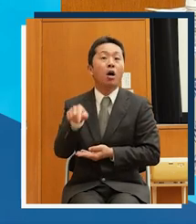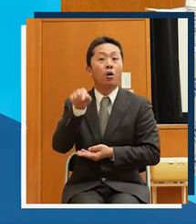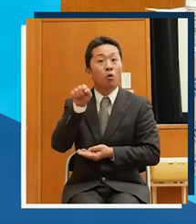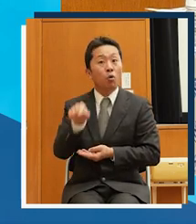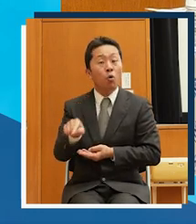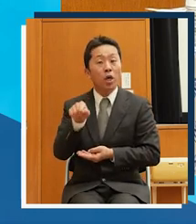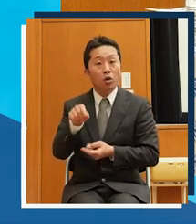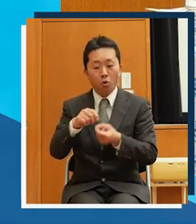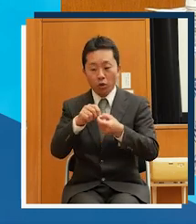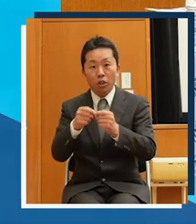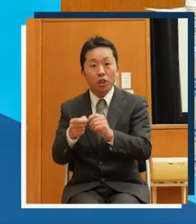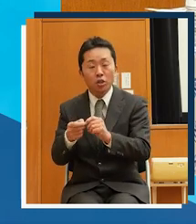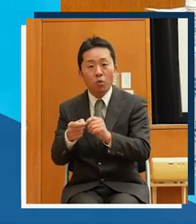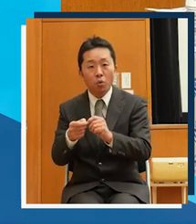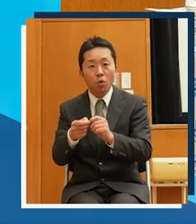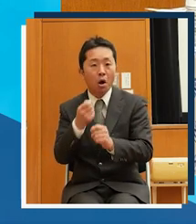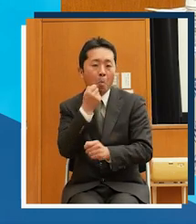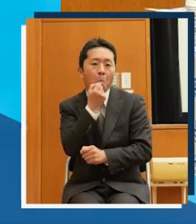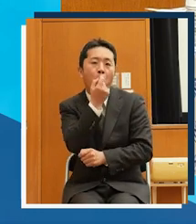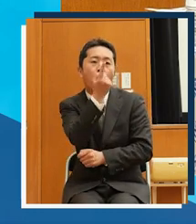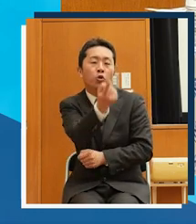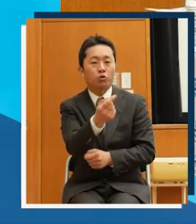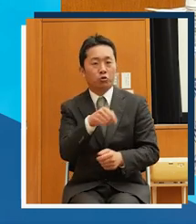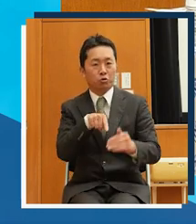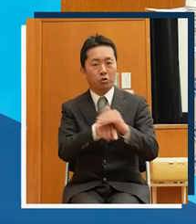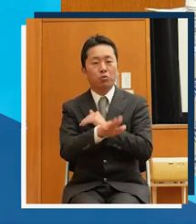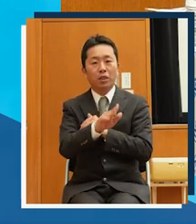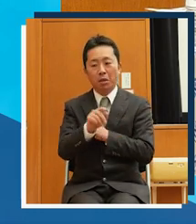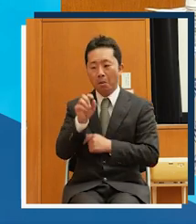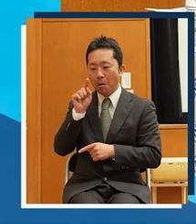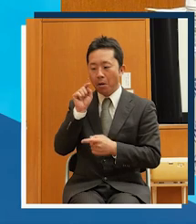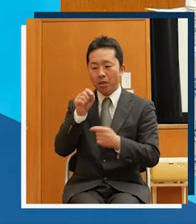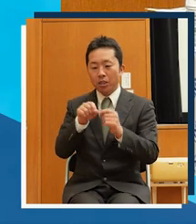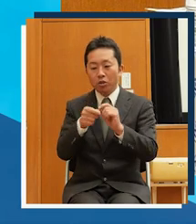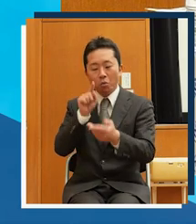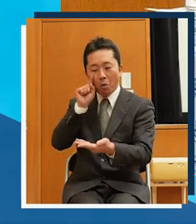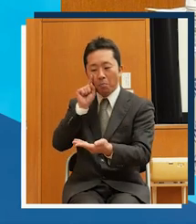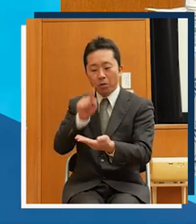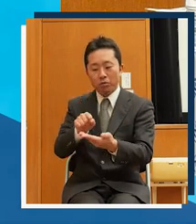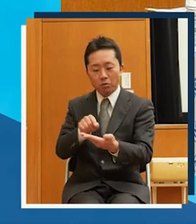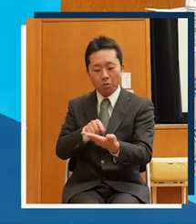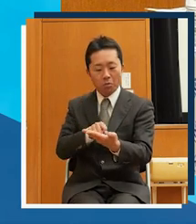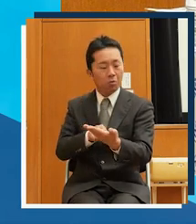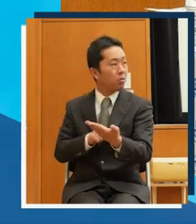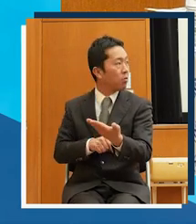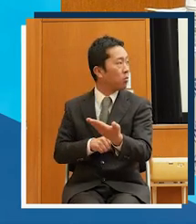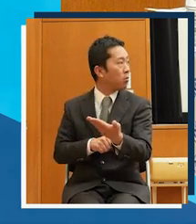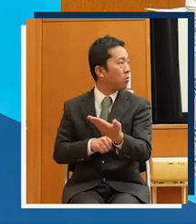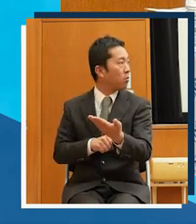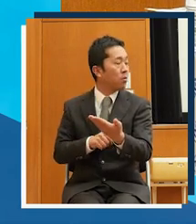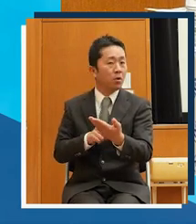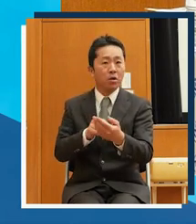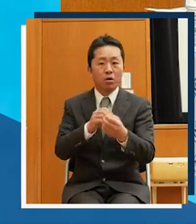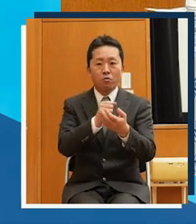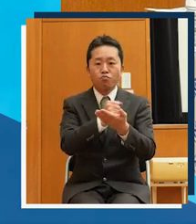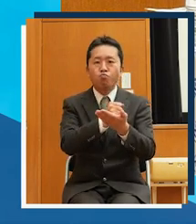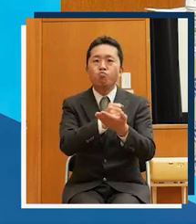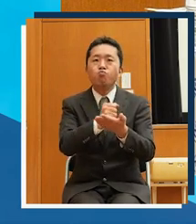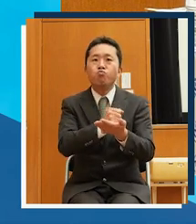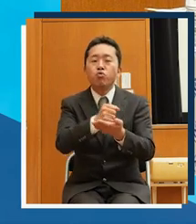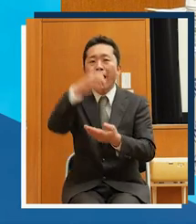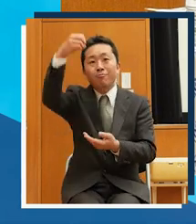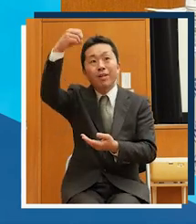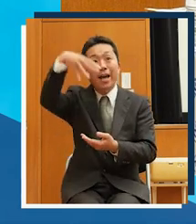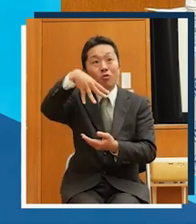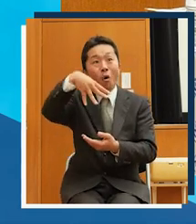この色は実はもう1つ理由があってパッと見ていると表の色なんですけどもブラックライトあの